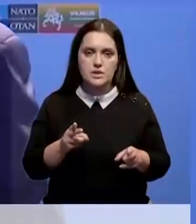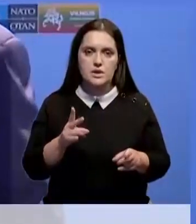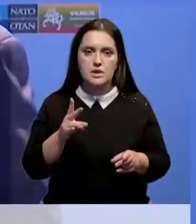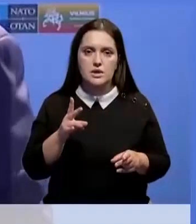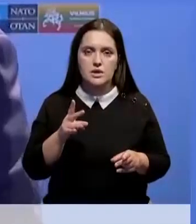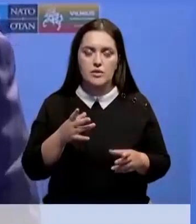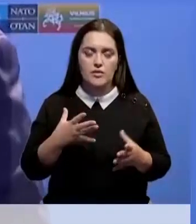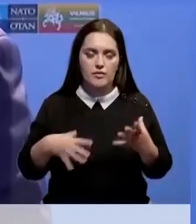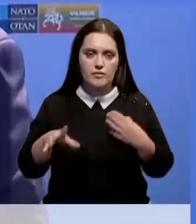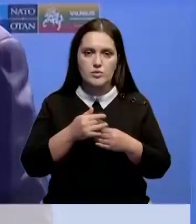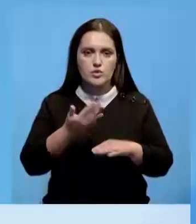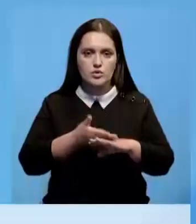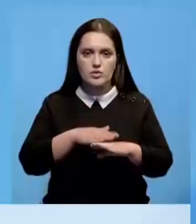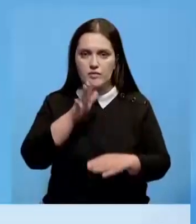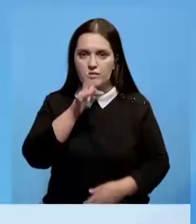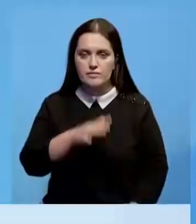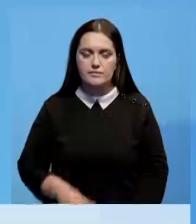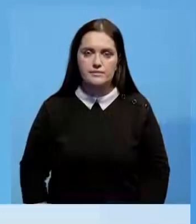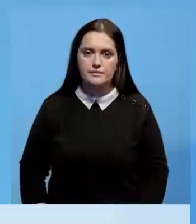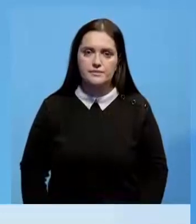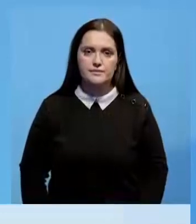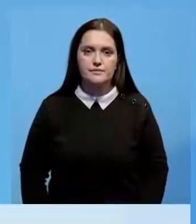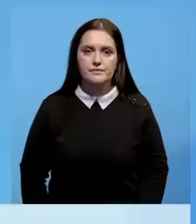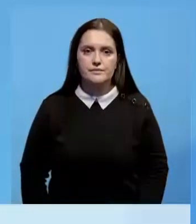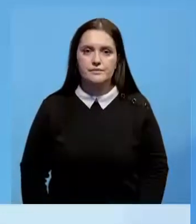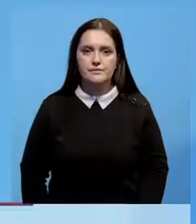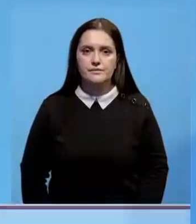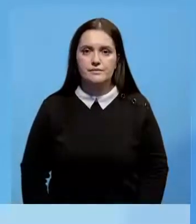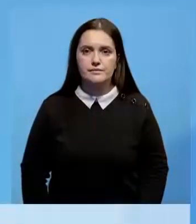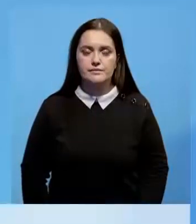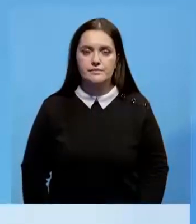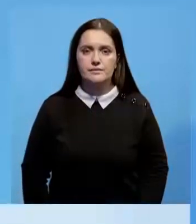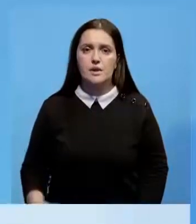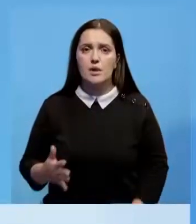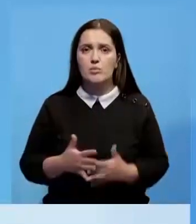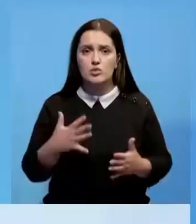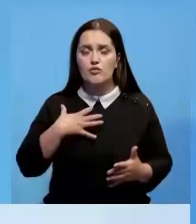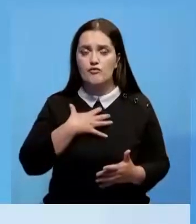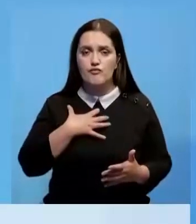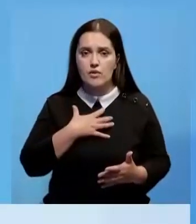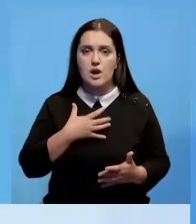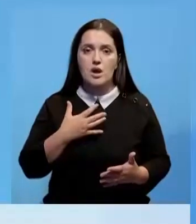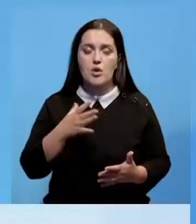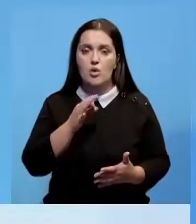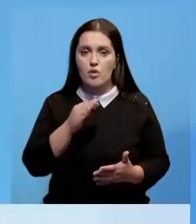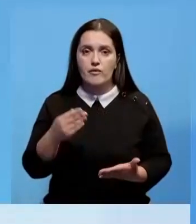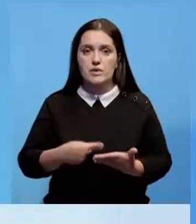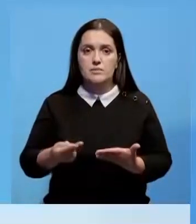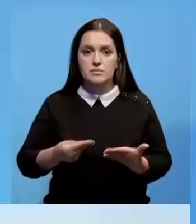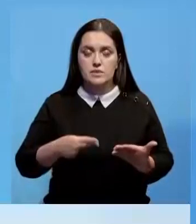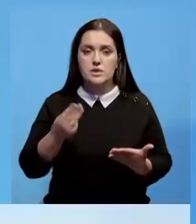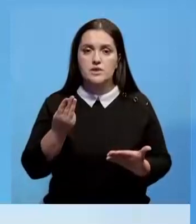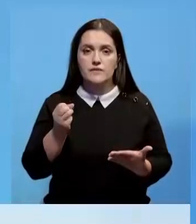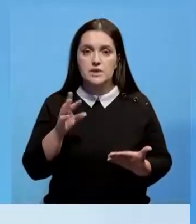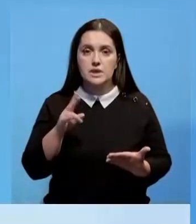НАТО в это критическое время. Мы сделали большой и важный шаг официальной ратификации членства Швеции в